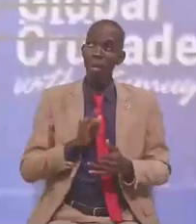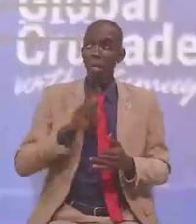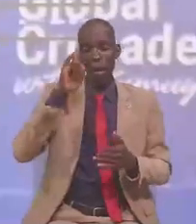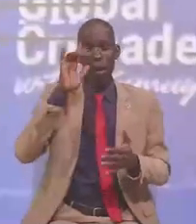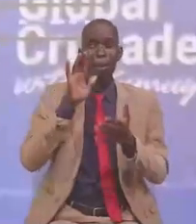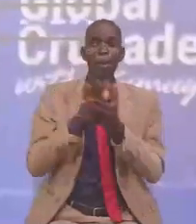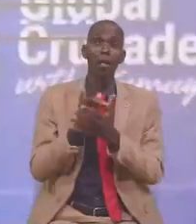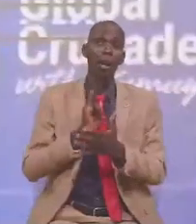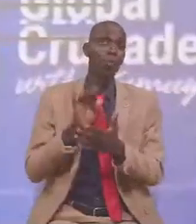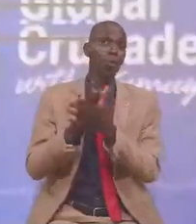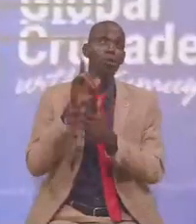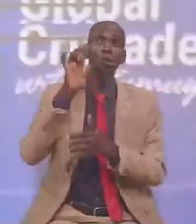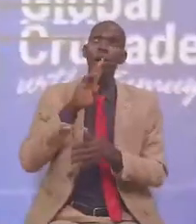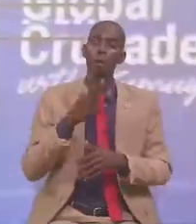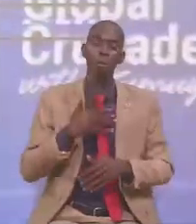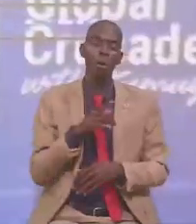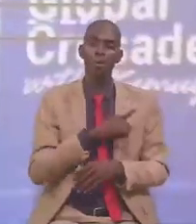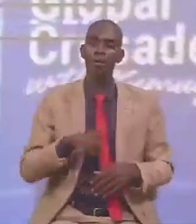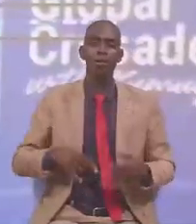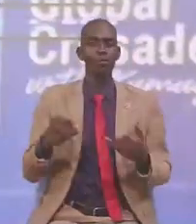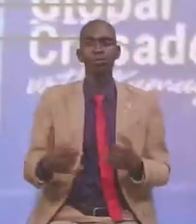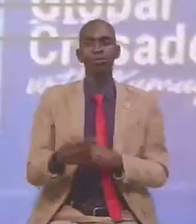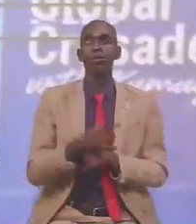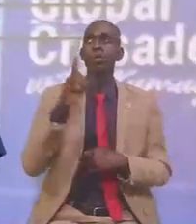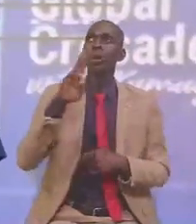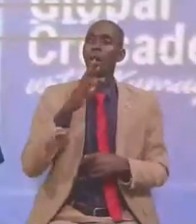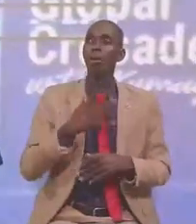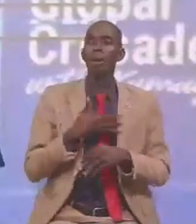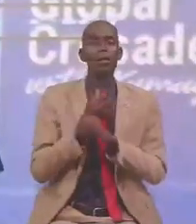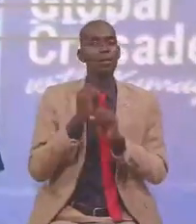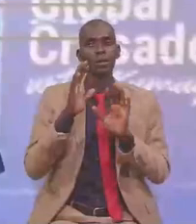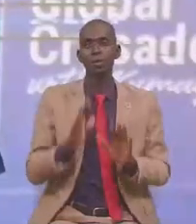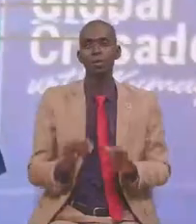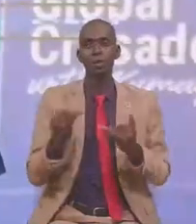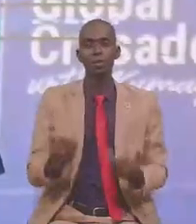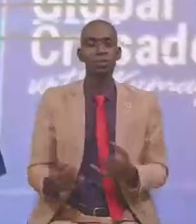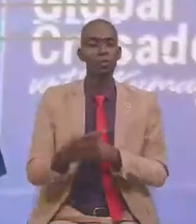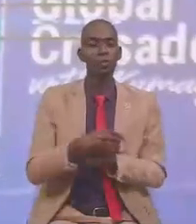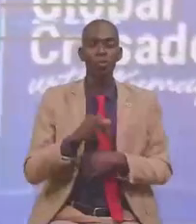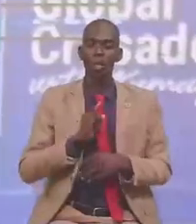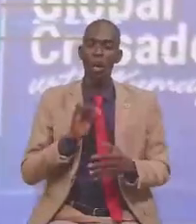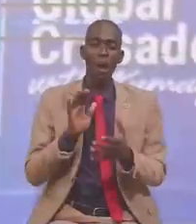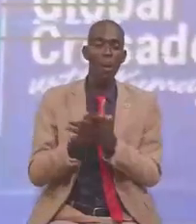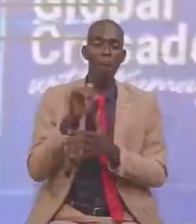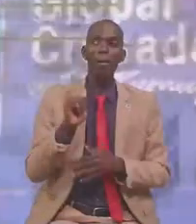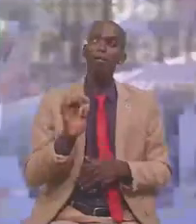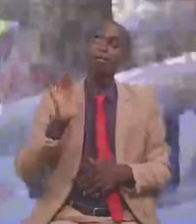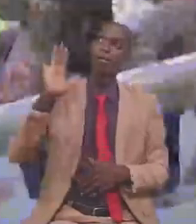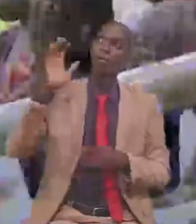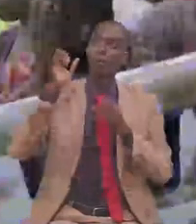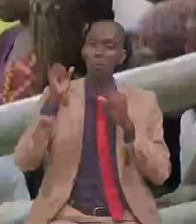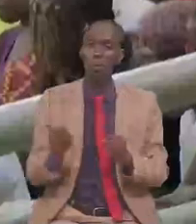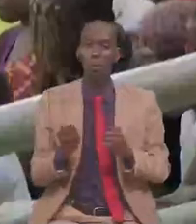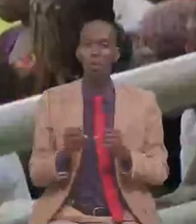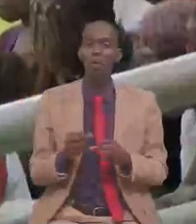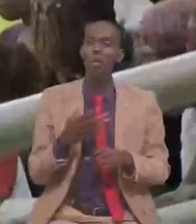jour. Tu es mon Sauveur ce jour. Je crois que de ta puissance et la puissance dans